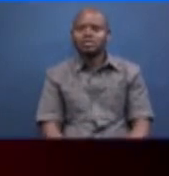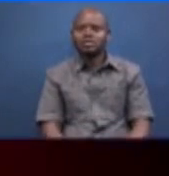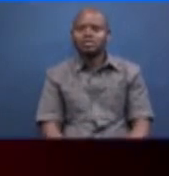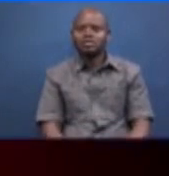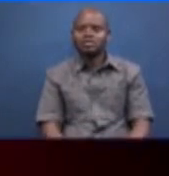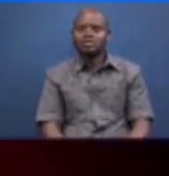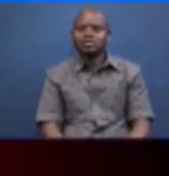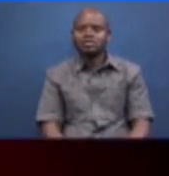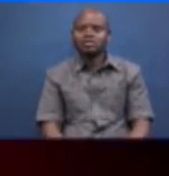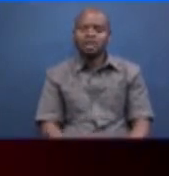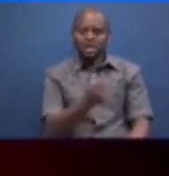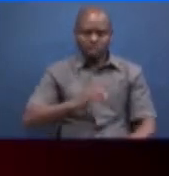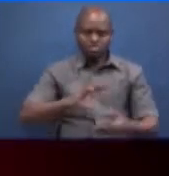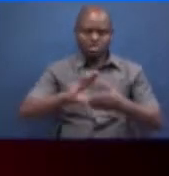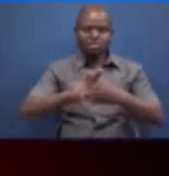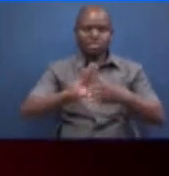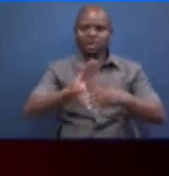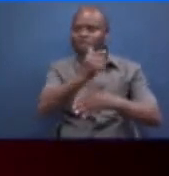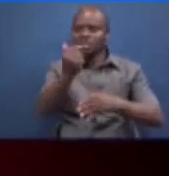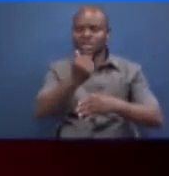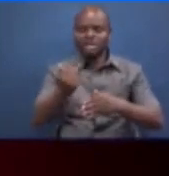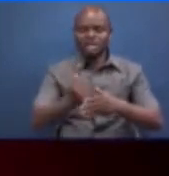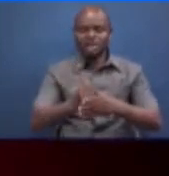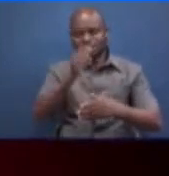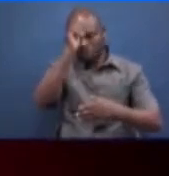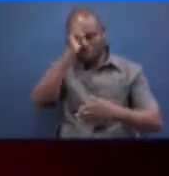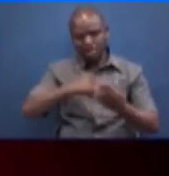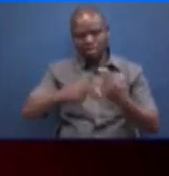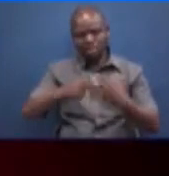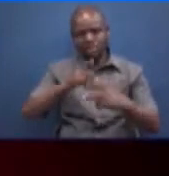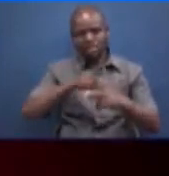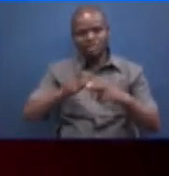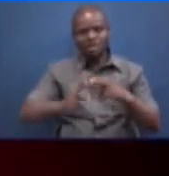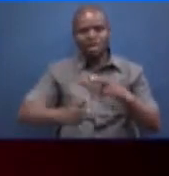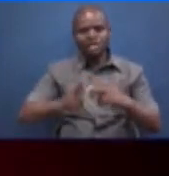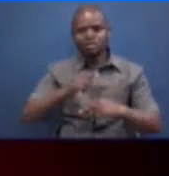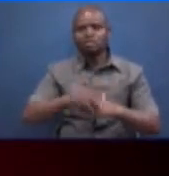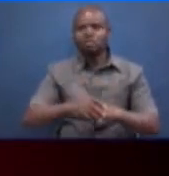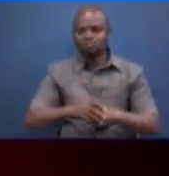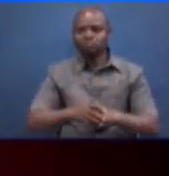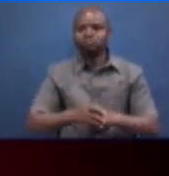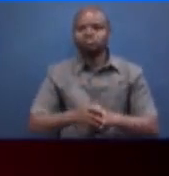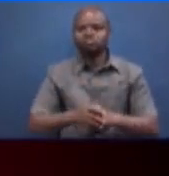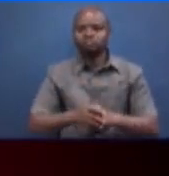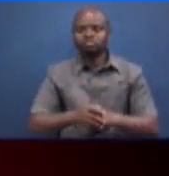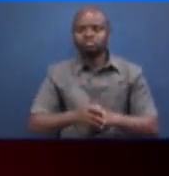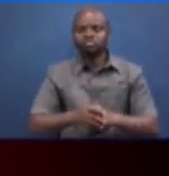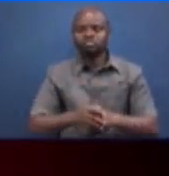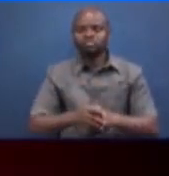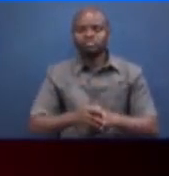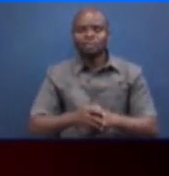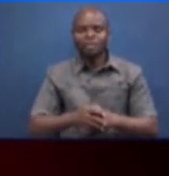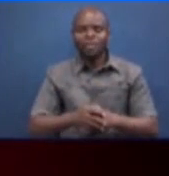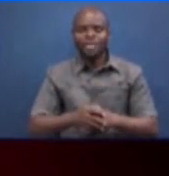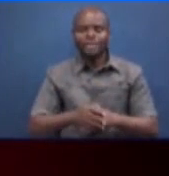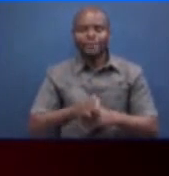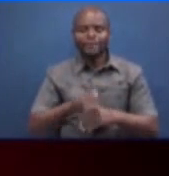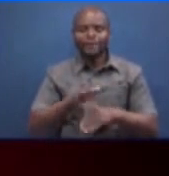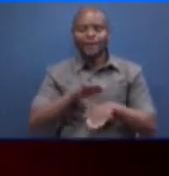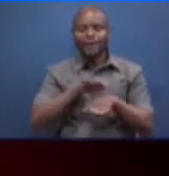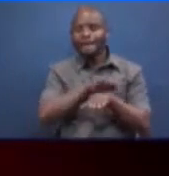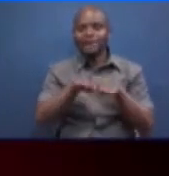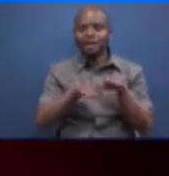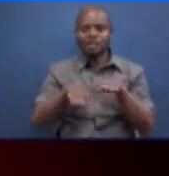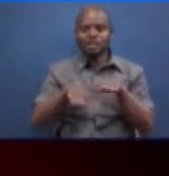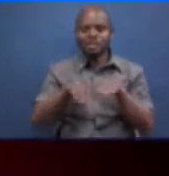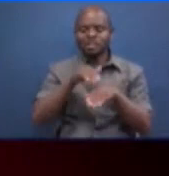Na ni Rais wa Jamhuri ya Muungano wa Tanzania, Mheshimiwa Dr. Samia Suluhu Hassan. Makamu mwenyekiti